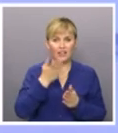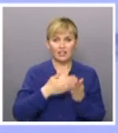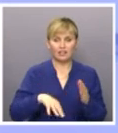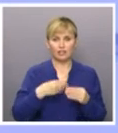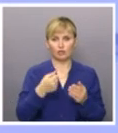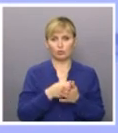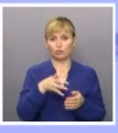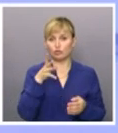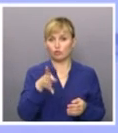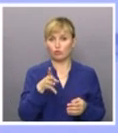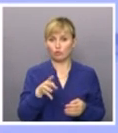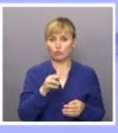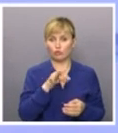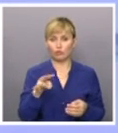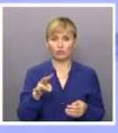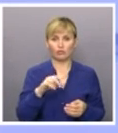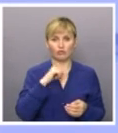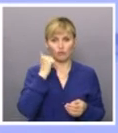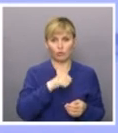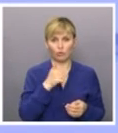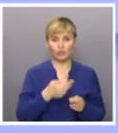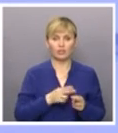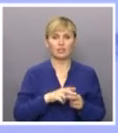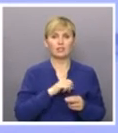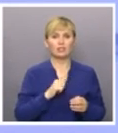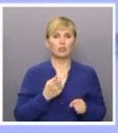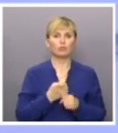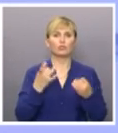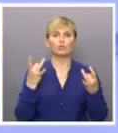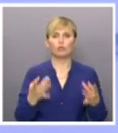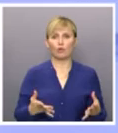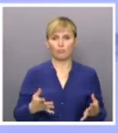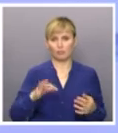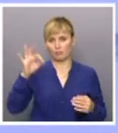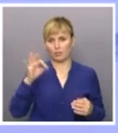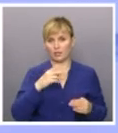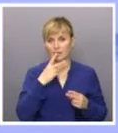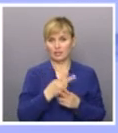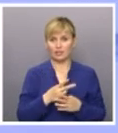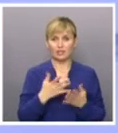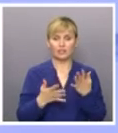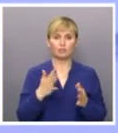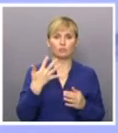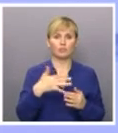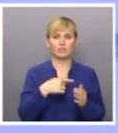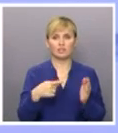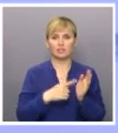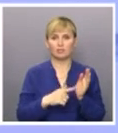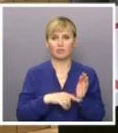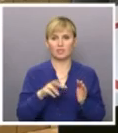4000 тонн рыбы в год. Это таким по самым очень скромным оценкам, это если там продуктивность будет 50-70